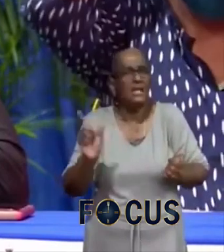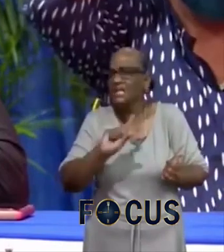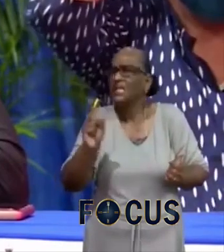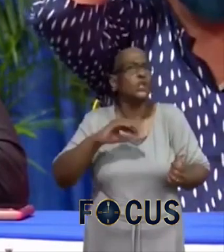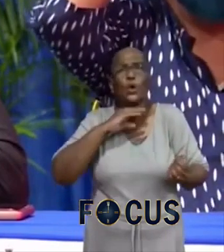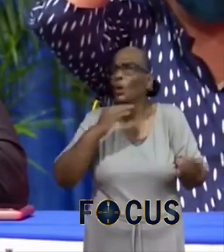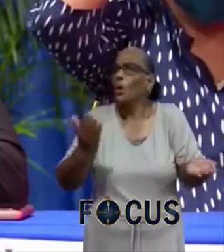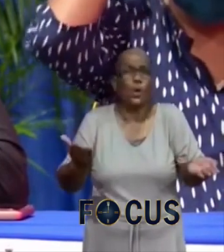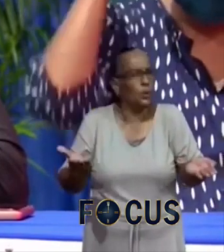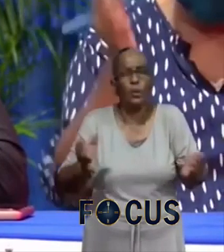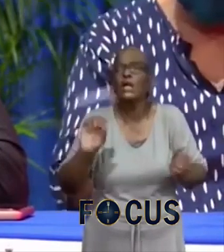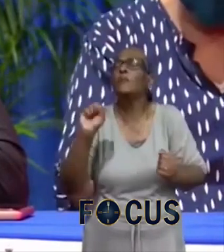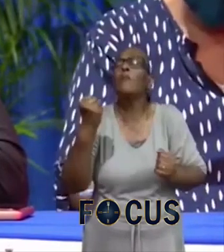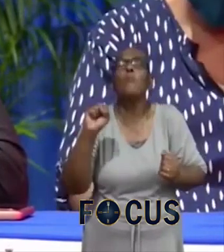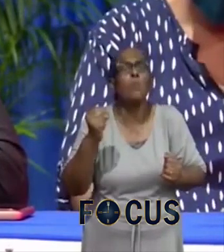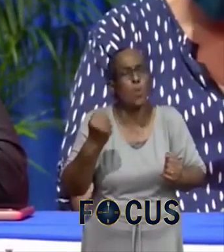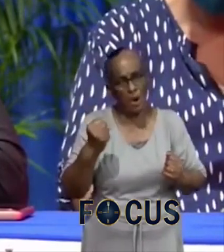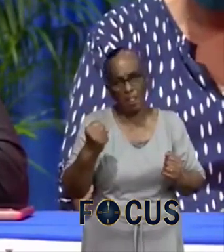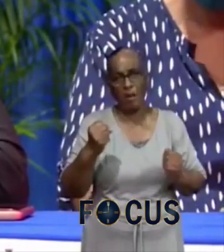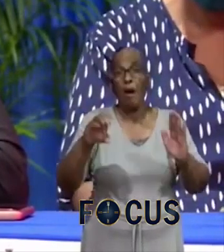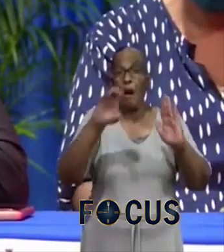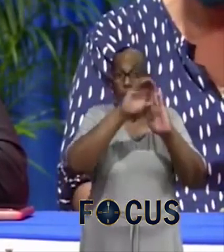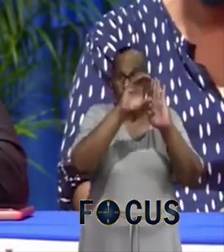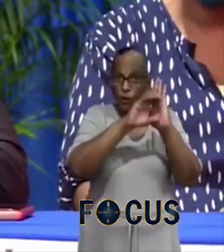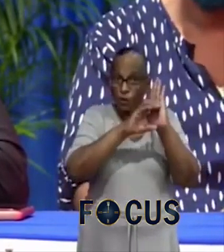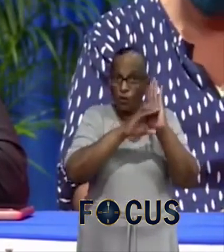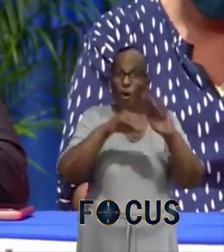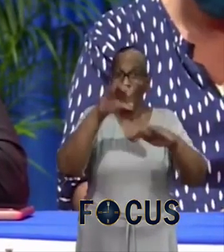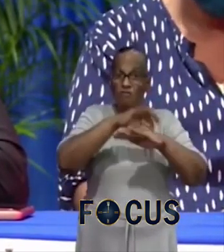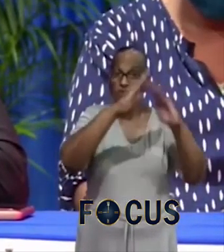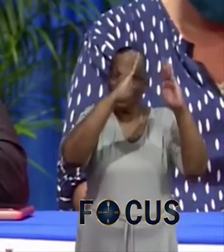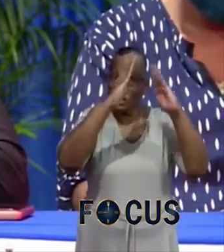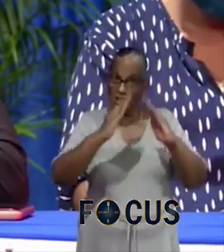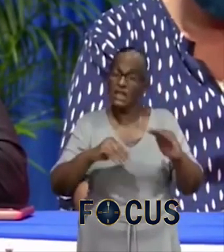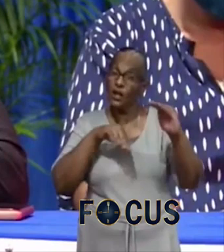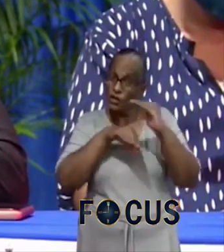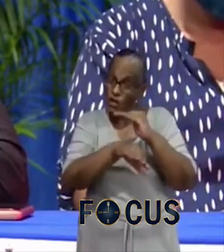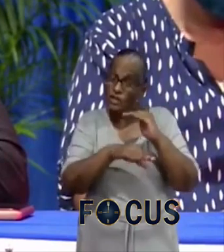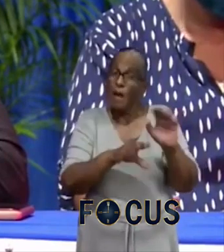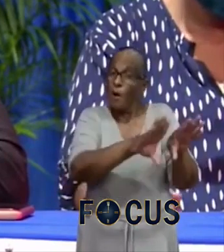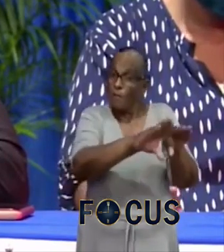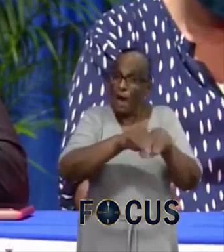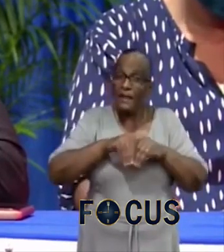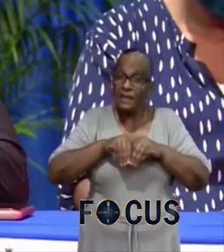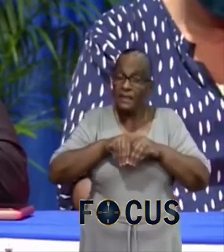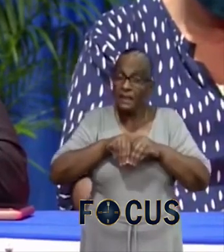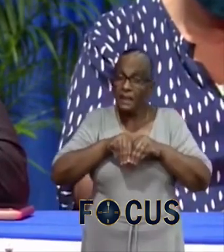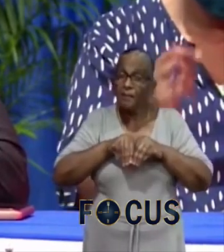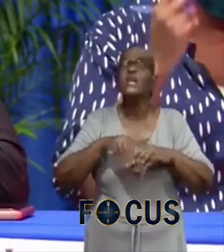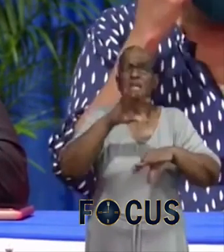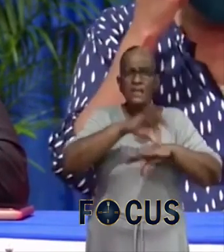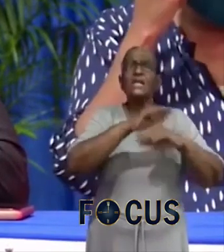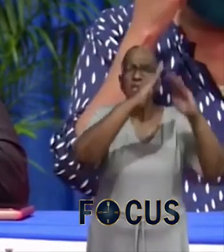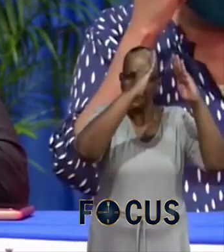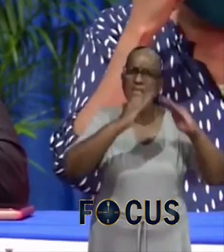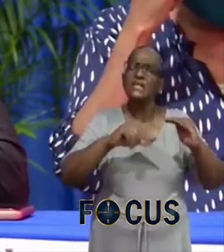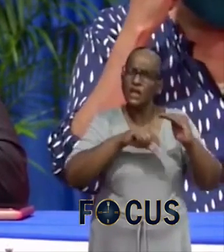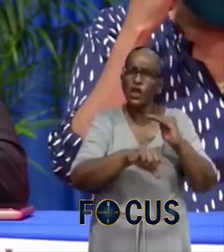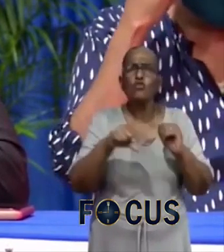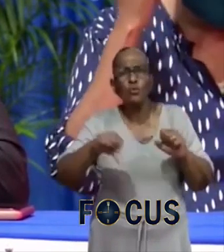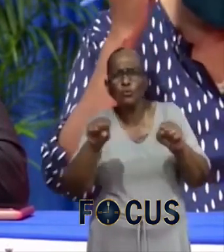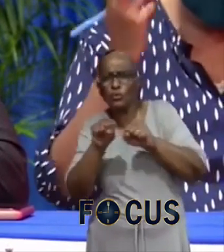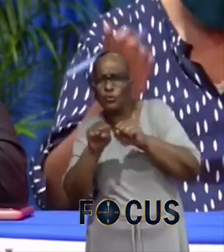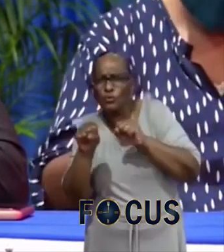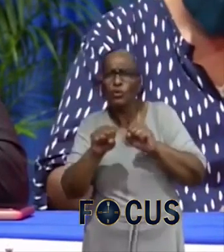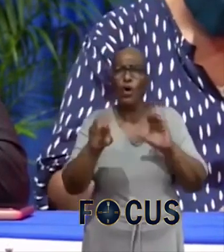heel, heel moeilijk. Zijn er protocollen voor de ziekenhuizen van de maatregelen die genomen moeten worden? De ziekenhuizen zijn